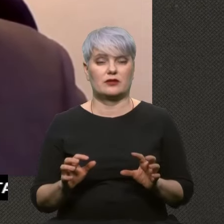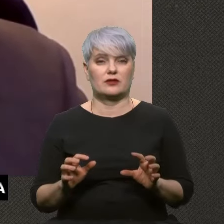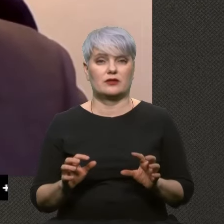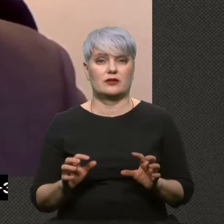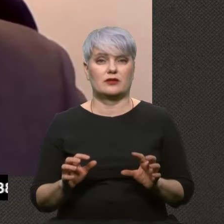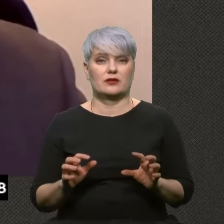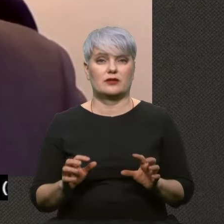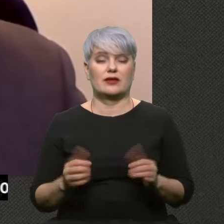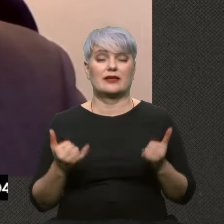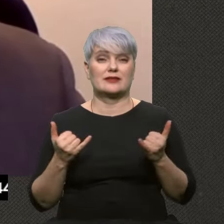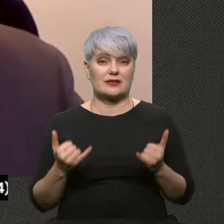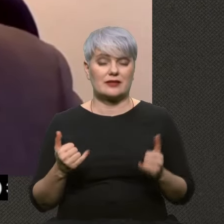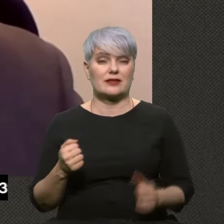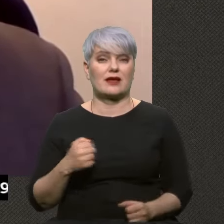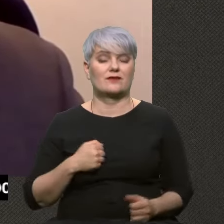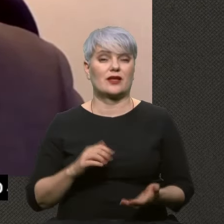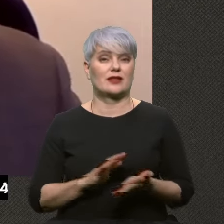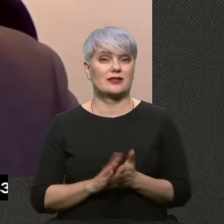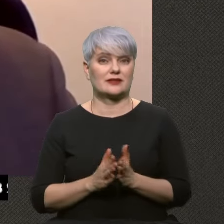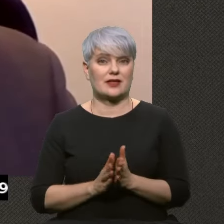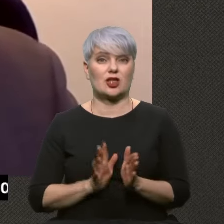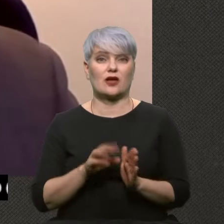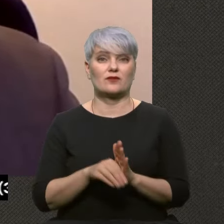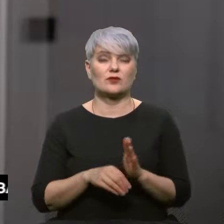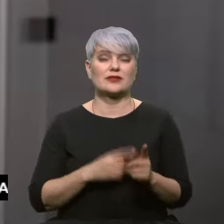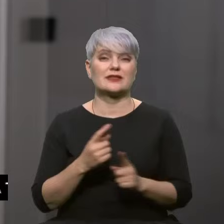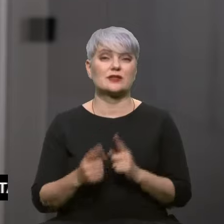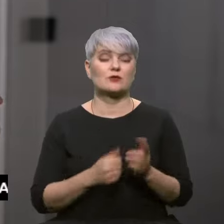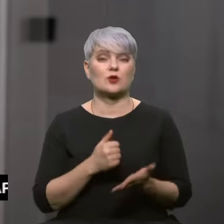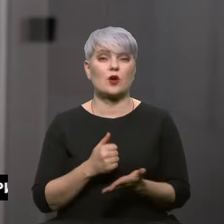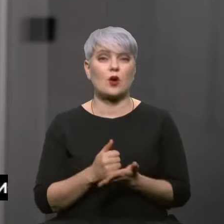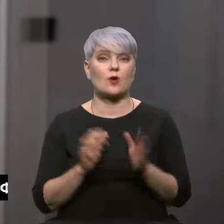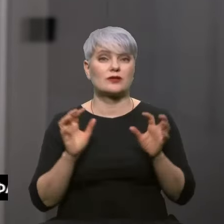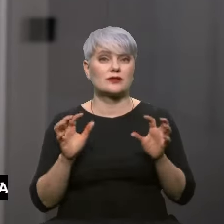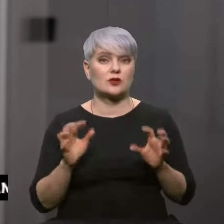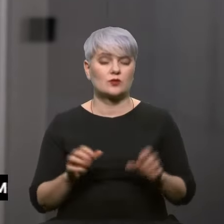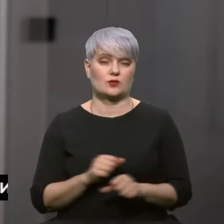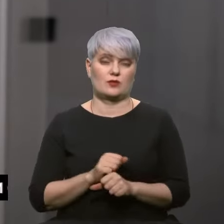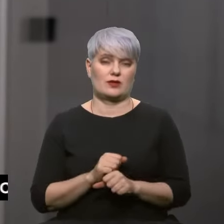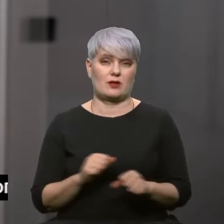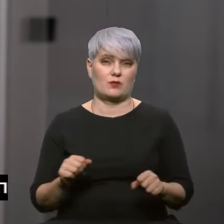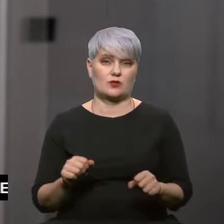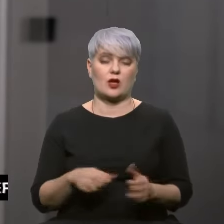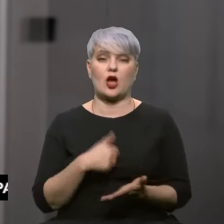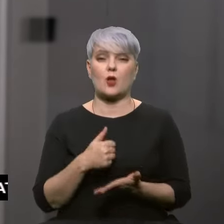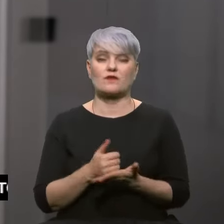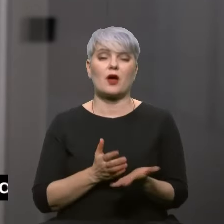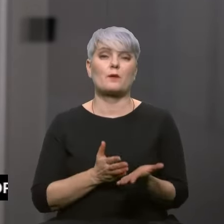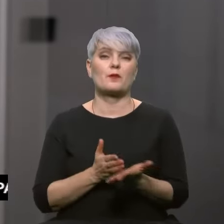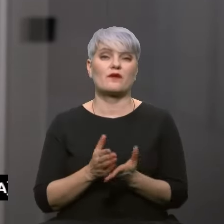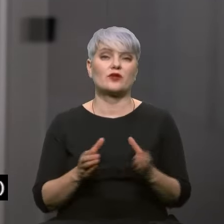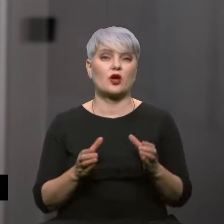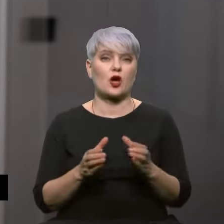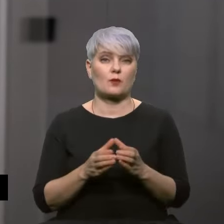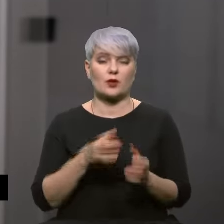Відповідно, зараз воєнний стан, вносити зміни в Конституцію не можна. Голова профільного комітету Андрій Задорожний повідомив, що законопроект